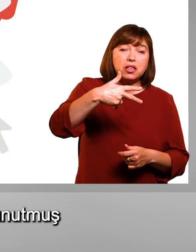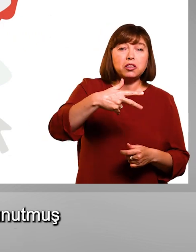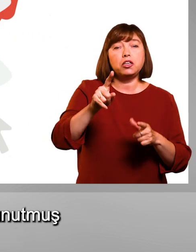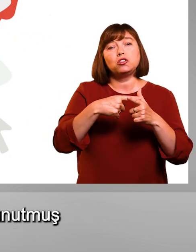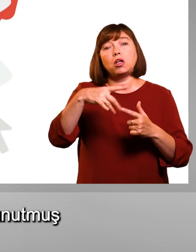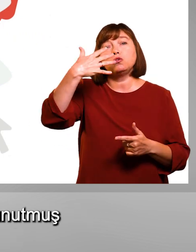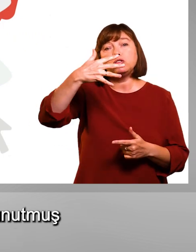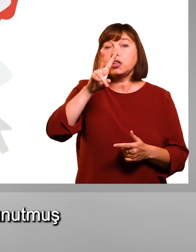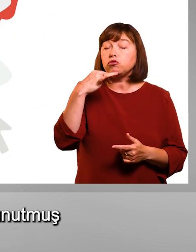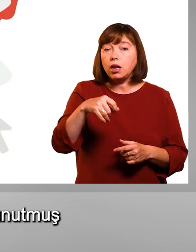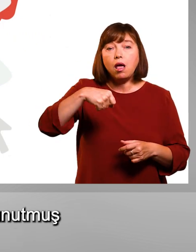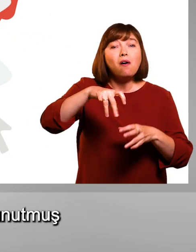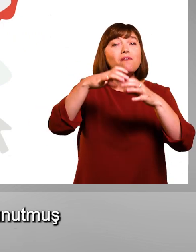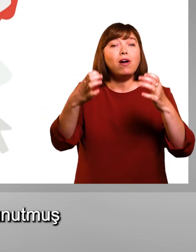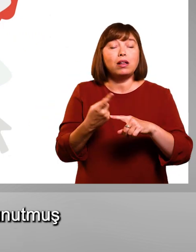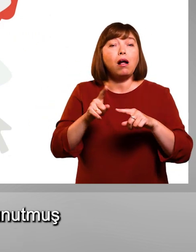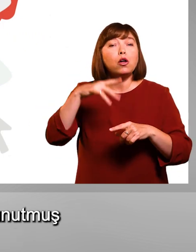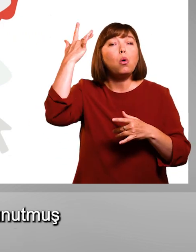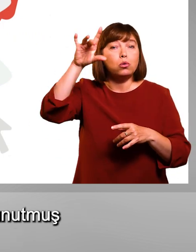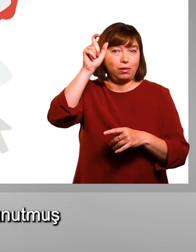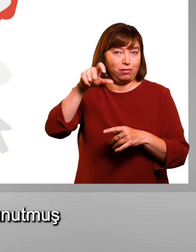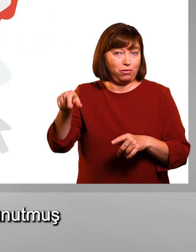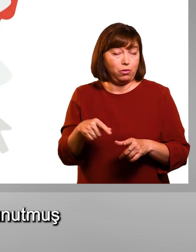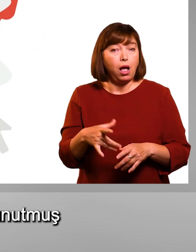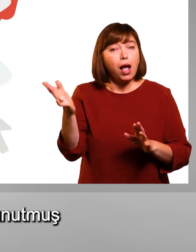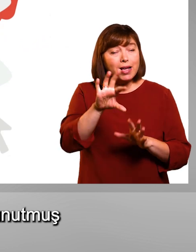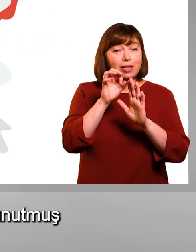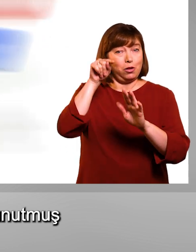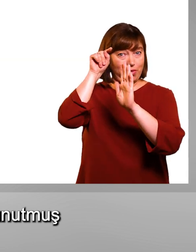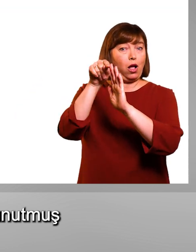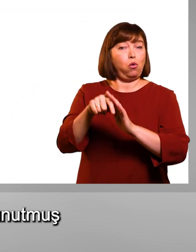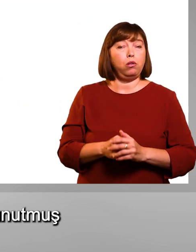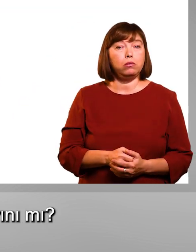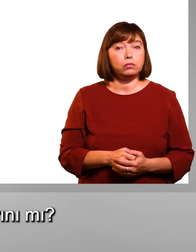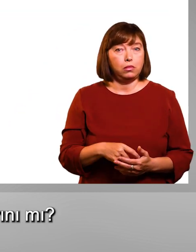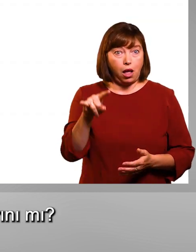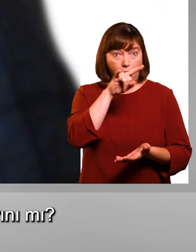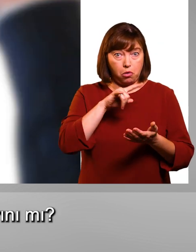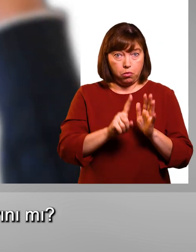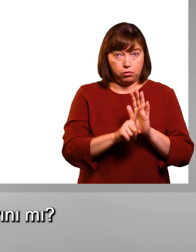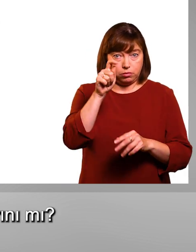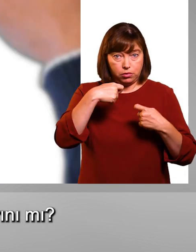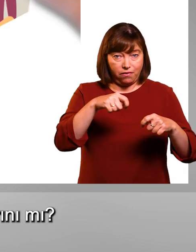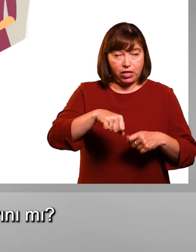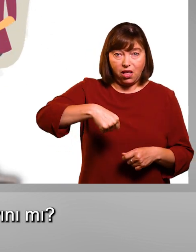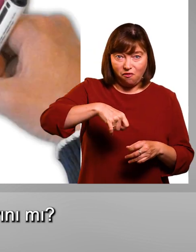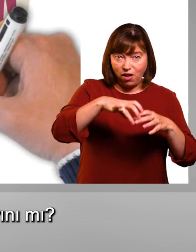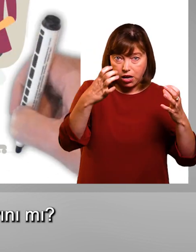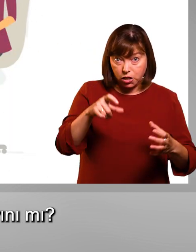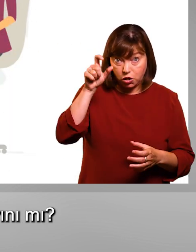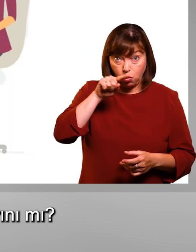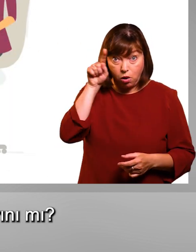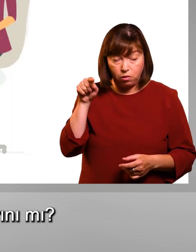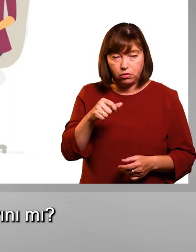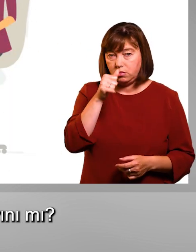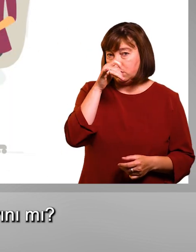sau 50 de lei valizele uitate de unii călători. Hai să ne alegem și noi una de acolo. Aeroportul s-a apucat să vândă valizele